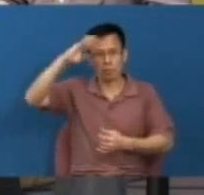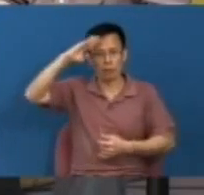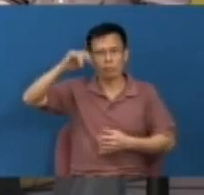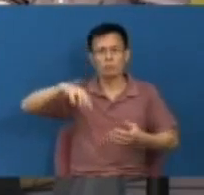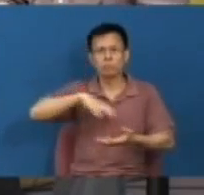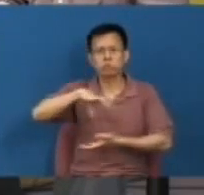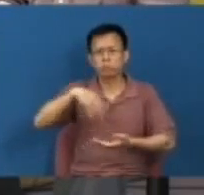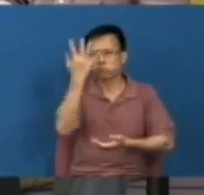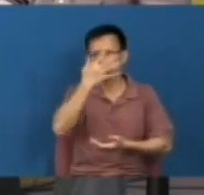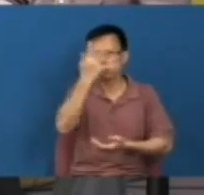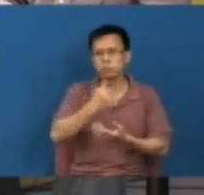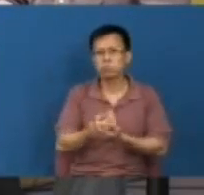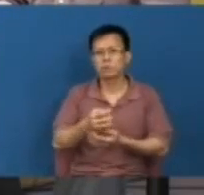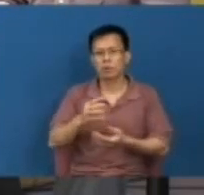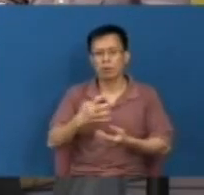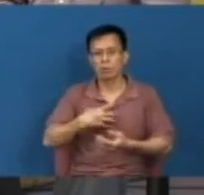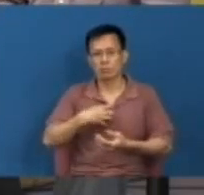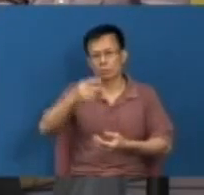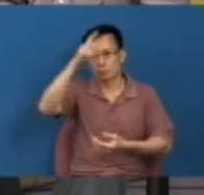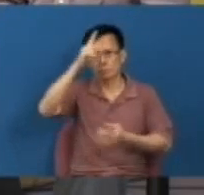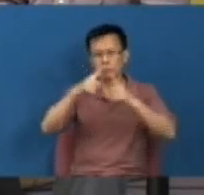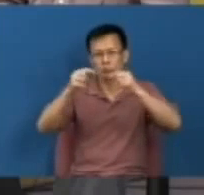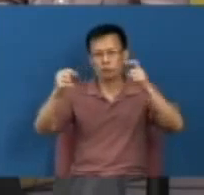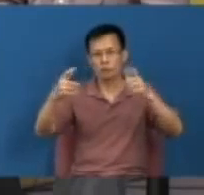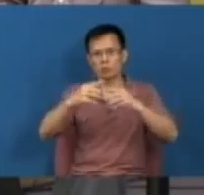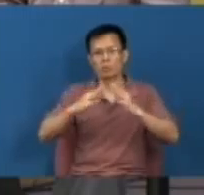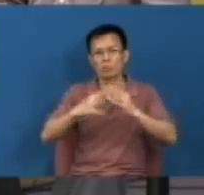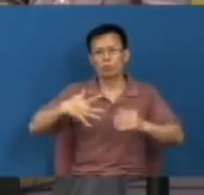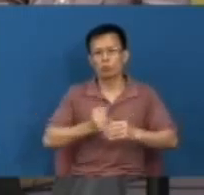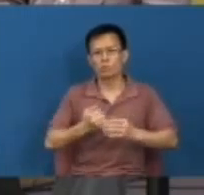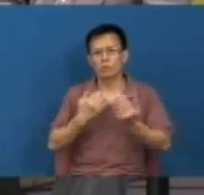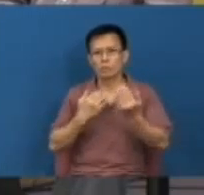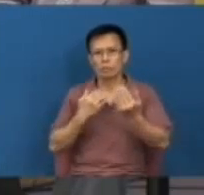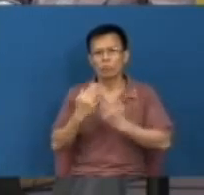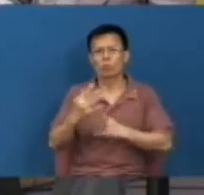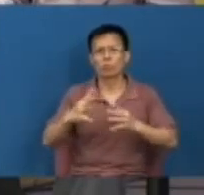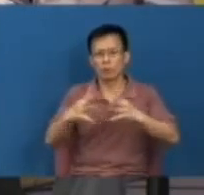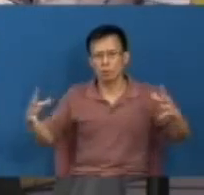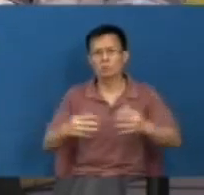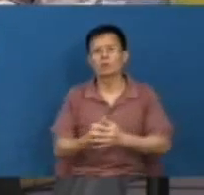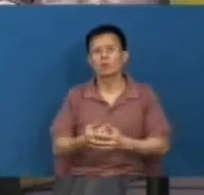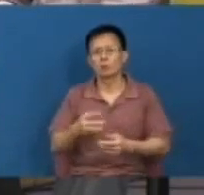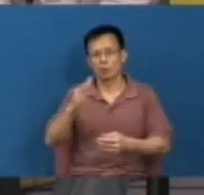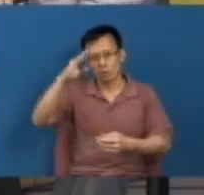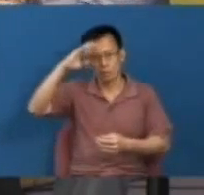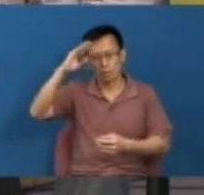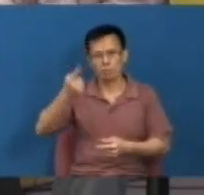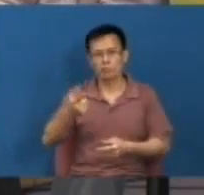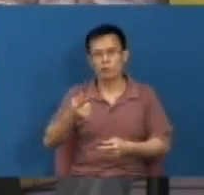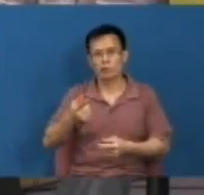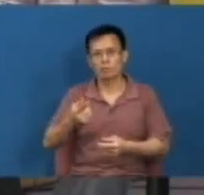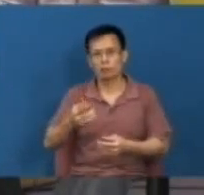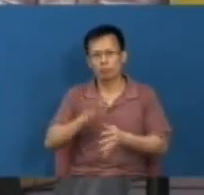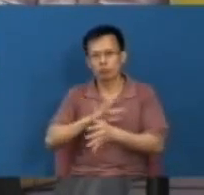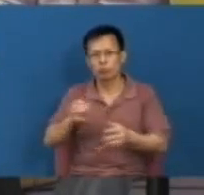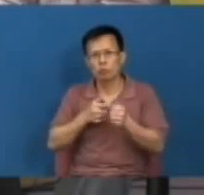該係咁講，其實我覺得咧係市建局或者係地政總署權力過大咯。咁樣警方就算即使知道佢哋做嘢唔依法、唔依